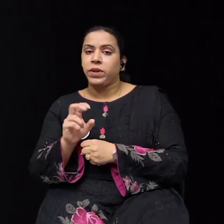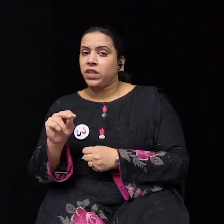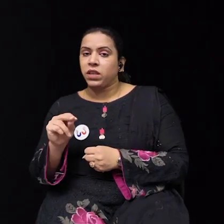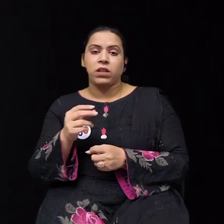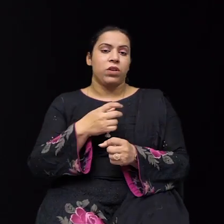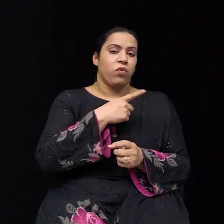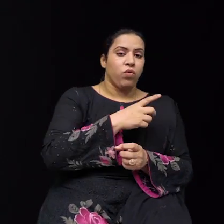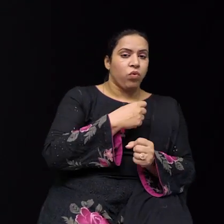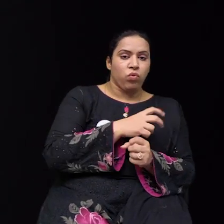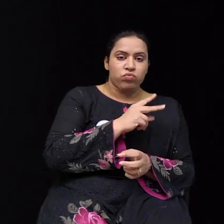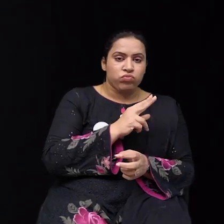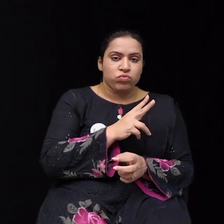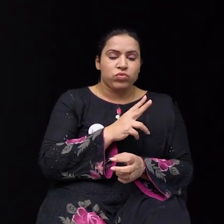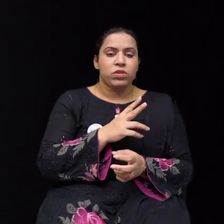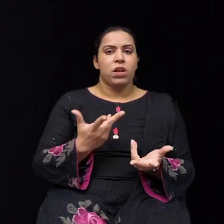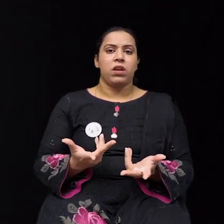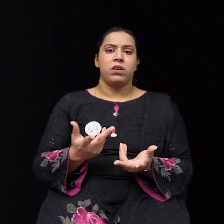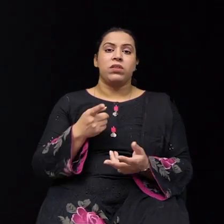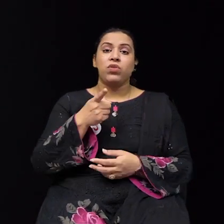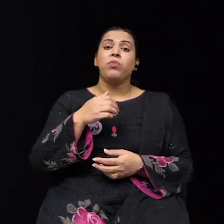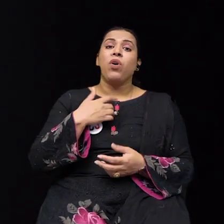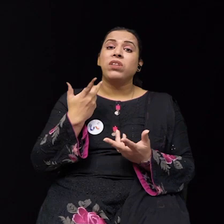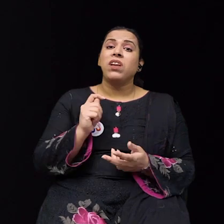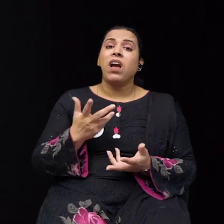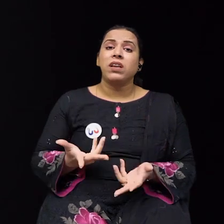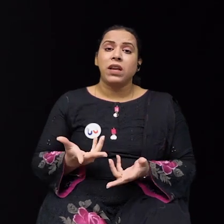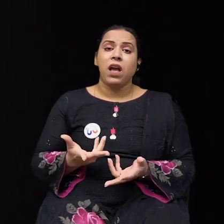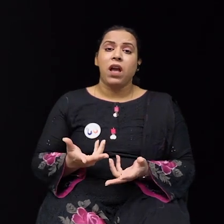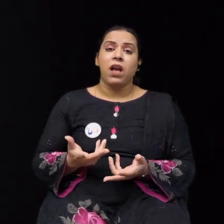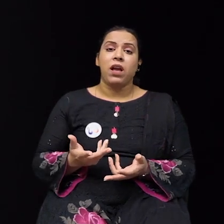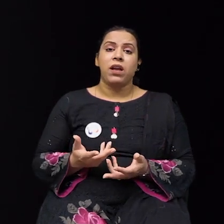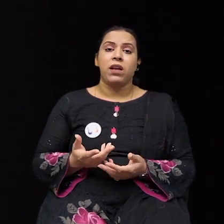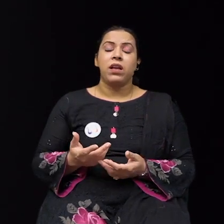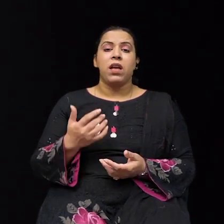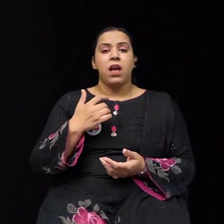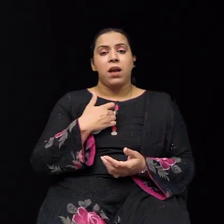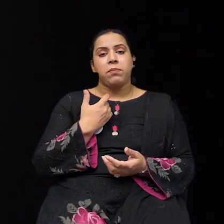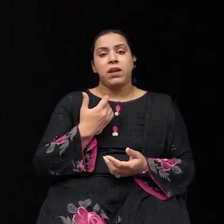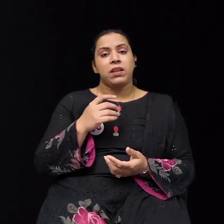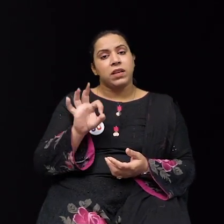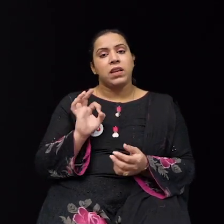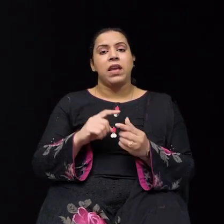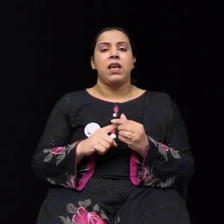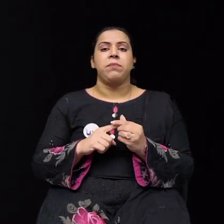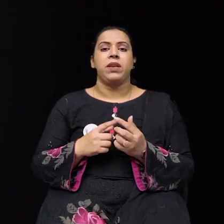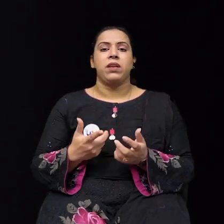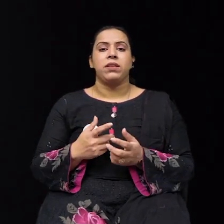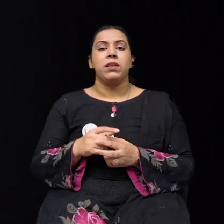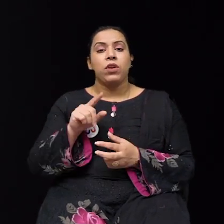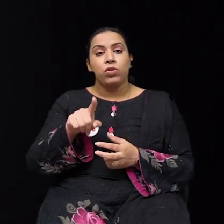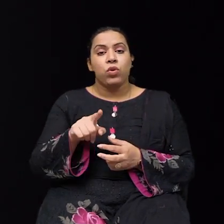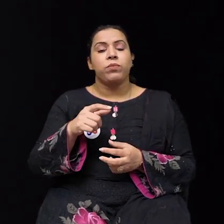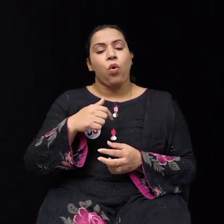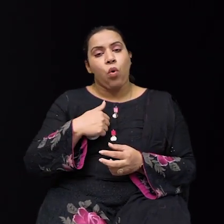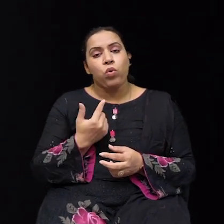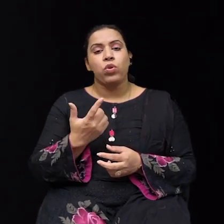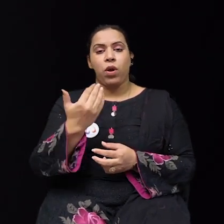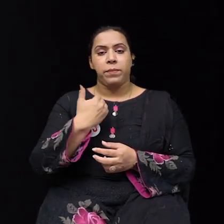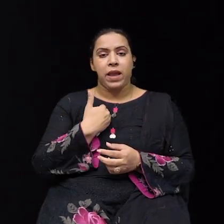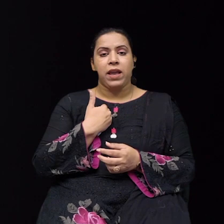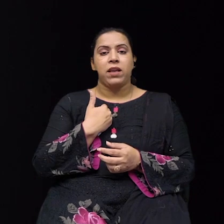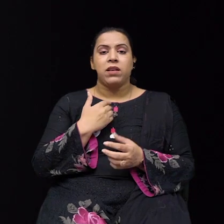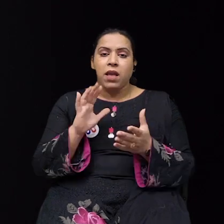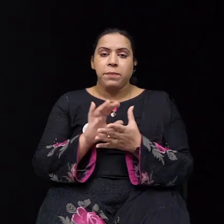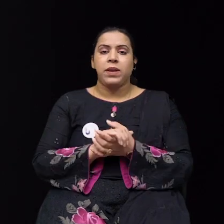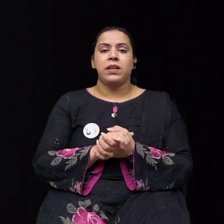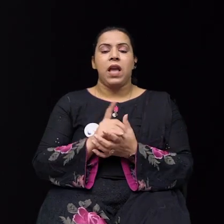سرکار نے یہ نہیں کیا, فلاں نے یہ نہیں کیا. ارے بھائی, تم نے خود کیا اپنے لیے کیا ہے. ہمارے لیے تو یہ اہمیت رکھتی ہے کہ تم اور